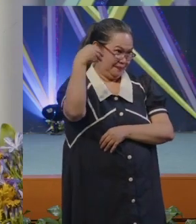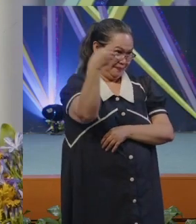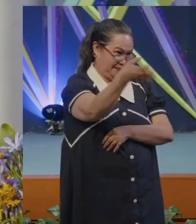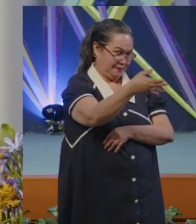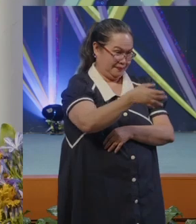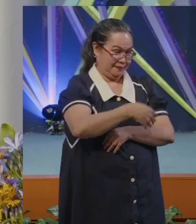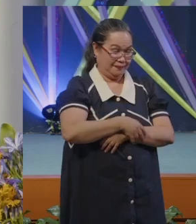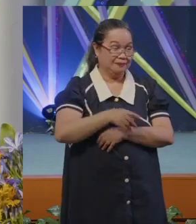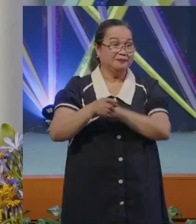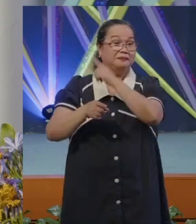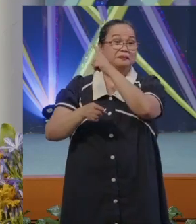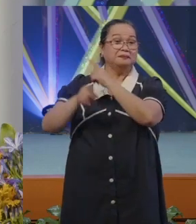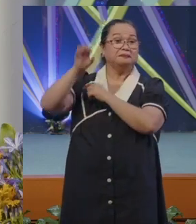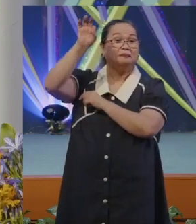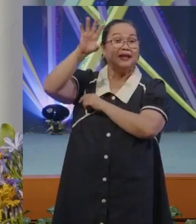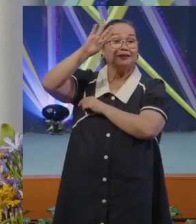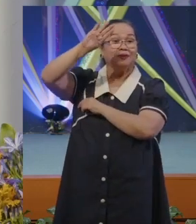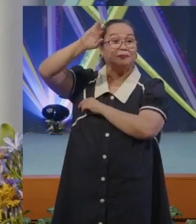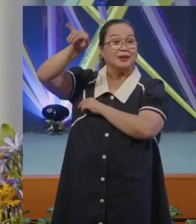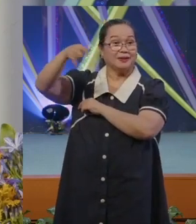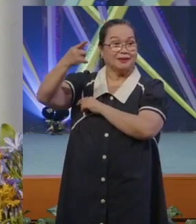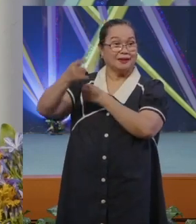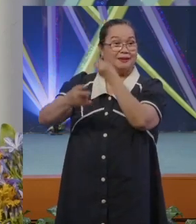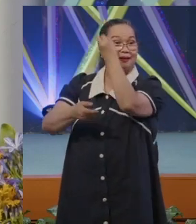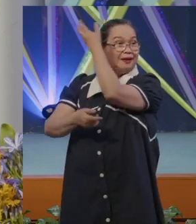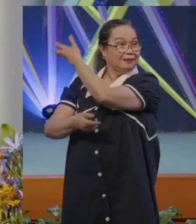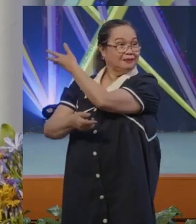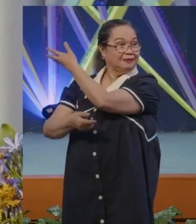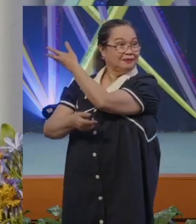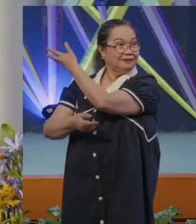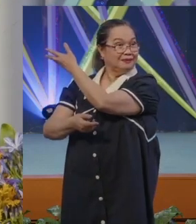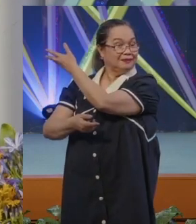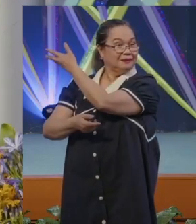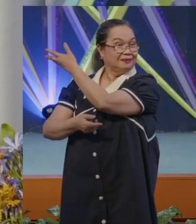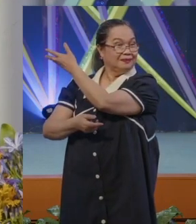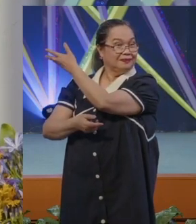Ako po, ito po ang binigay sa akin ng Diyos.